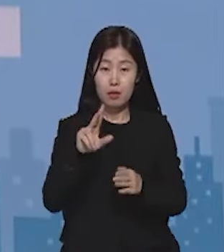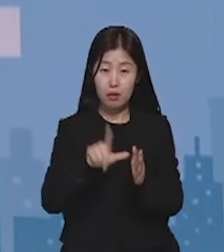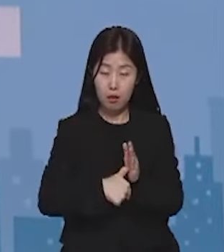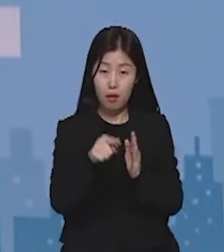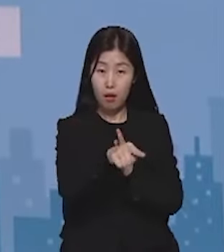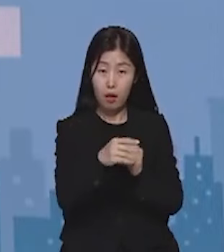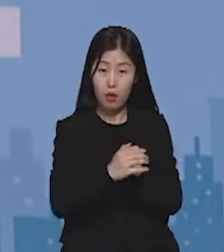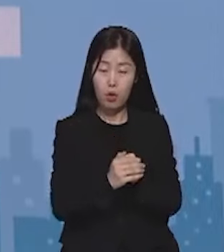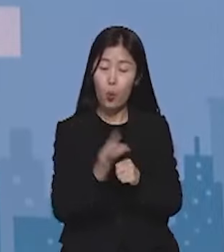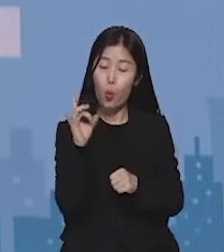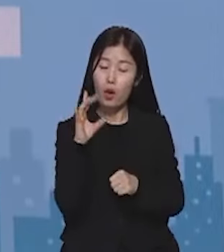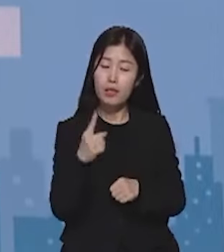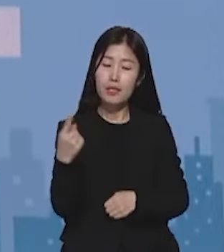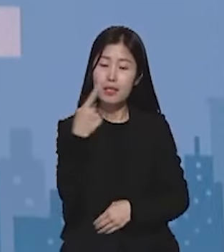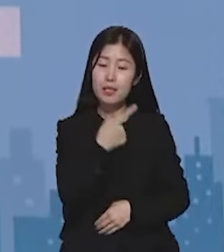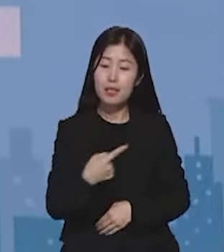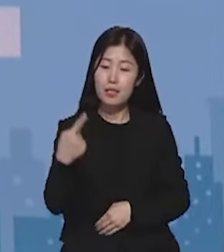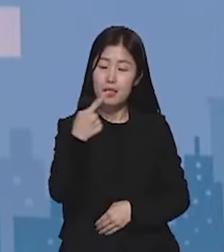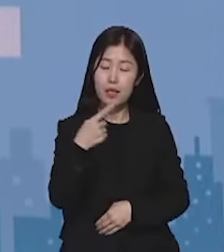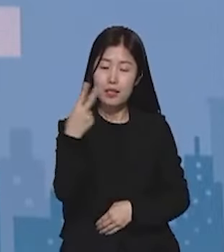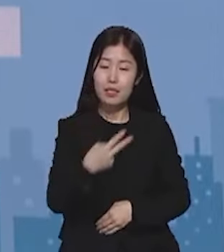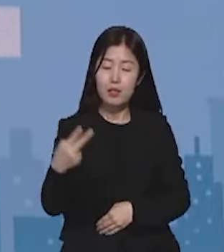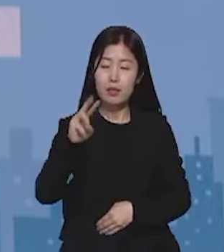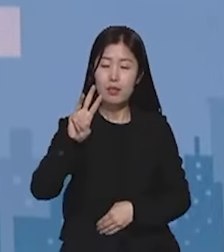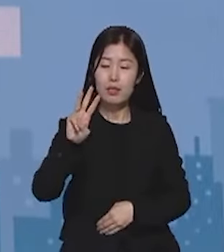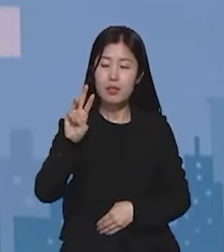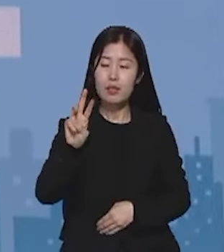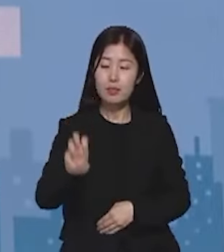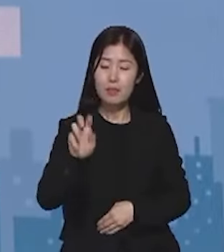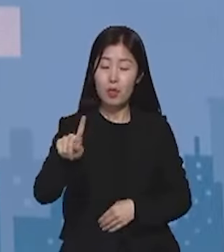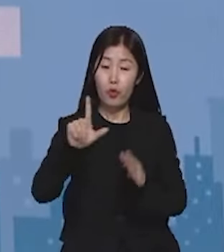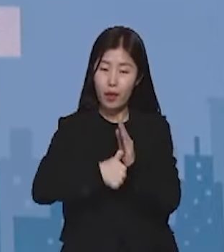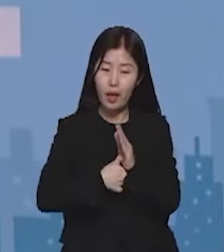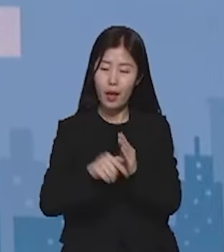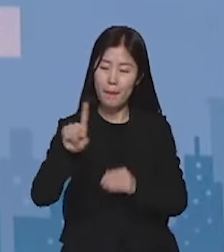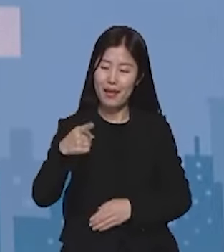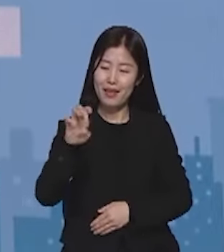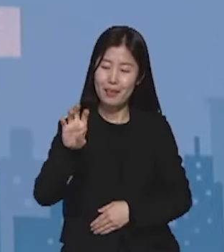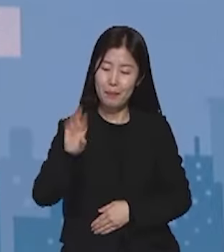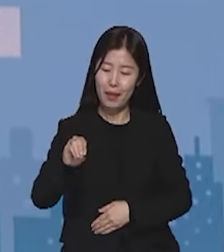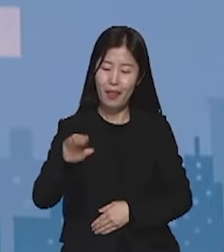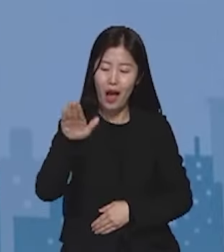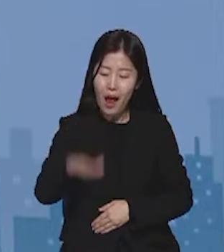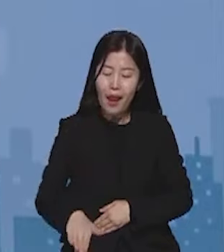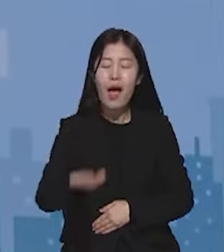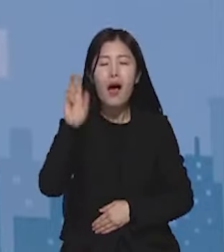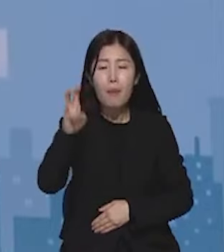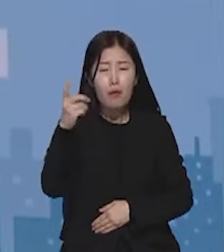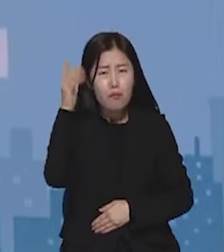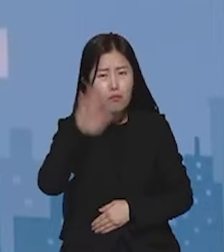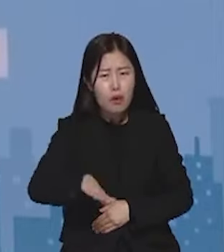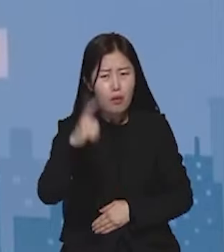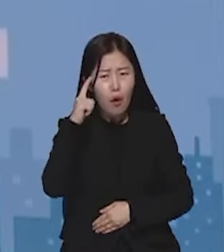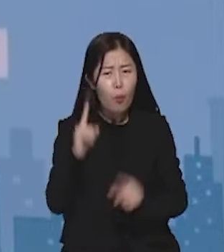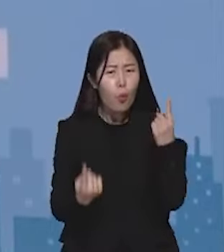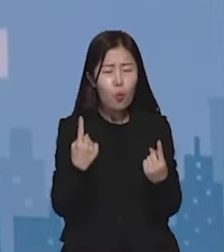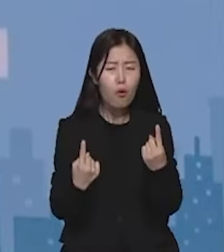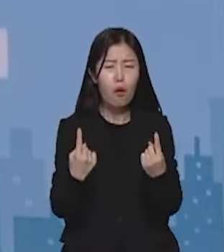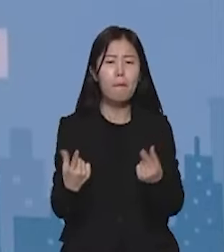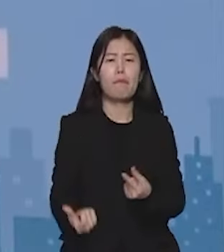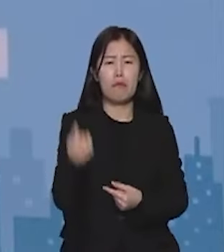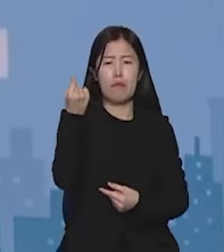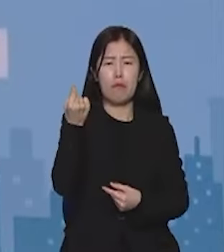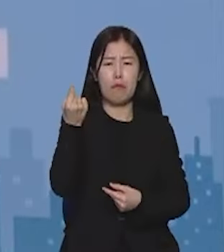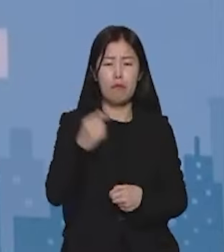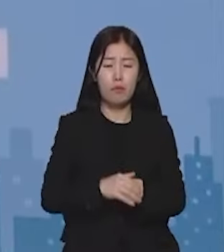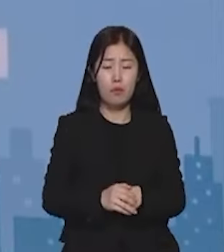시기를 2031년 내다봤는데 훨씬 앞당겨질 것으로 보입니다 세대별로 보면 2030